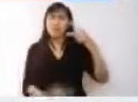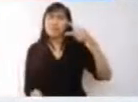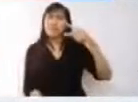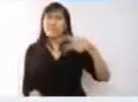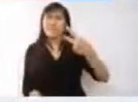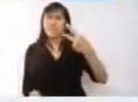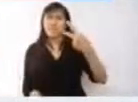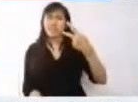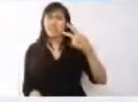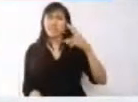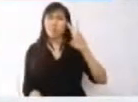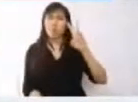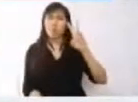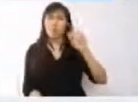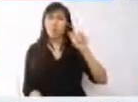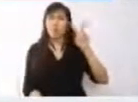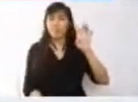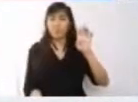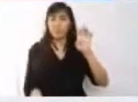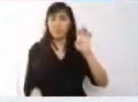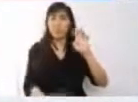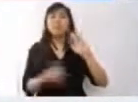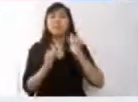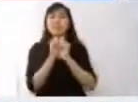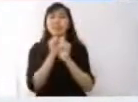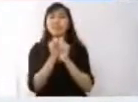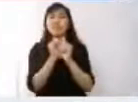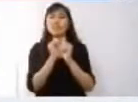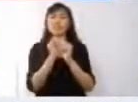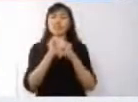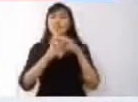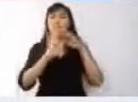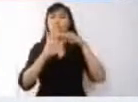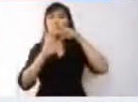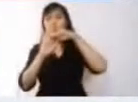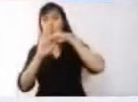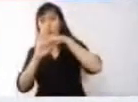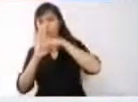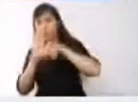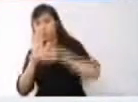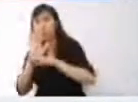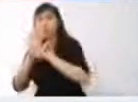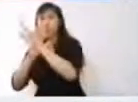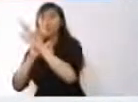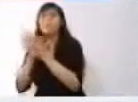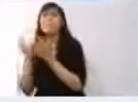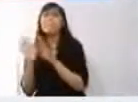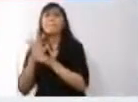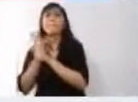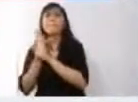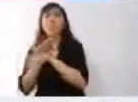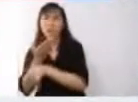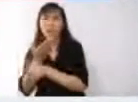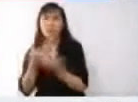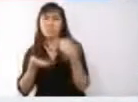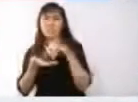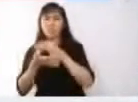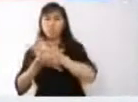government that all residents of Japan, including foreign nationals, pwede po nilang ma-access ang Japanese health